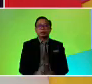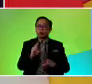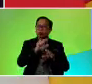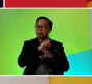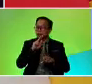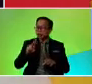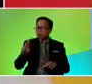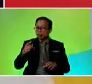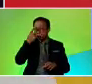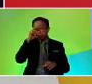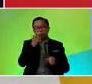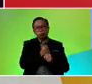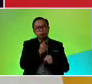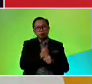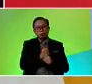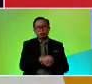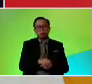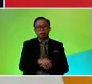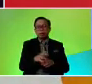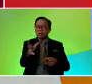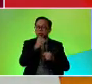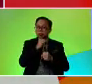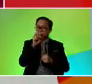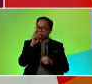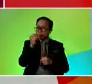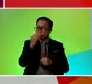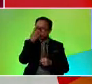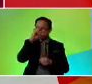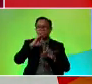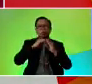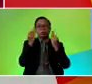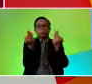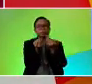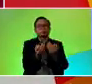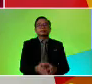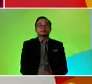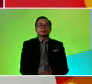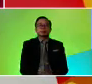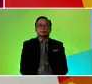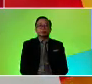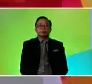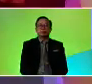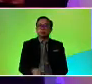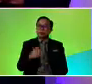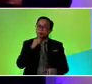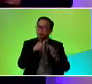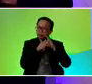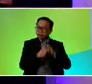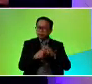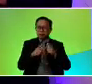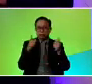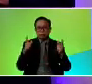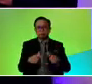ini untuk bekerja supaya mendapatkan duit untuk keluarga oke Ada juga bentuk-bentuk paksaan yang lain oke